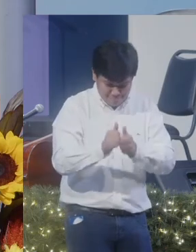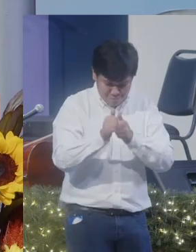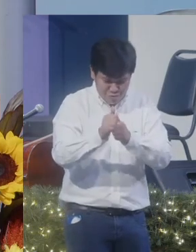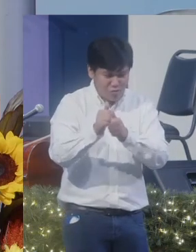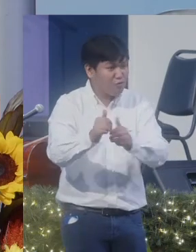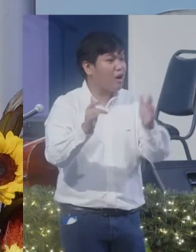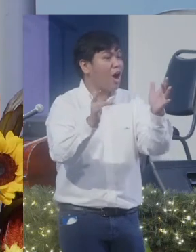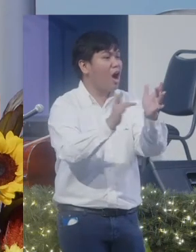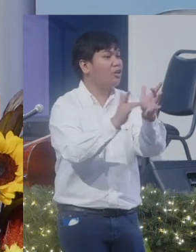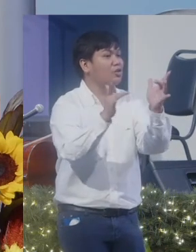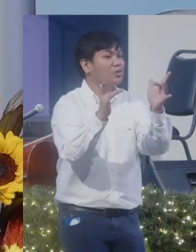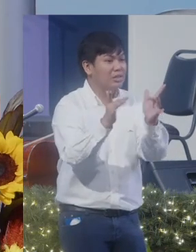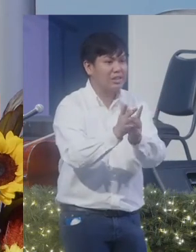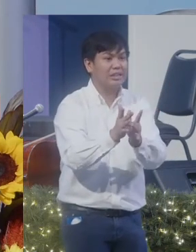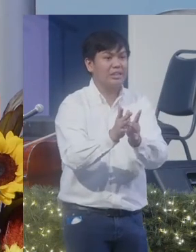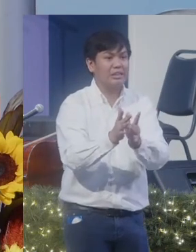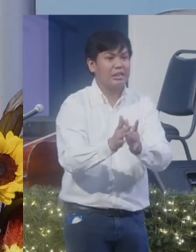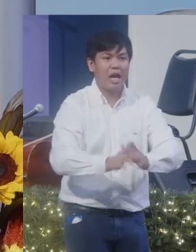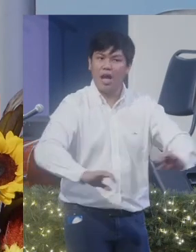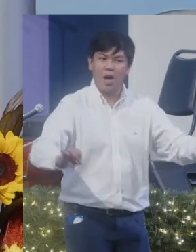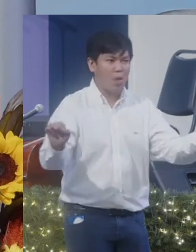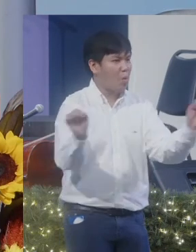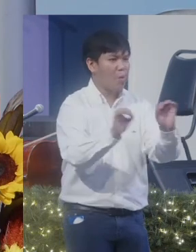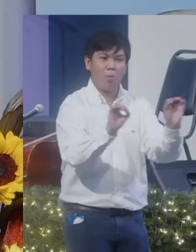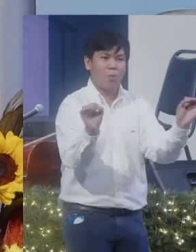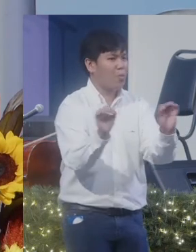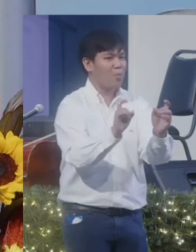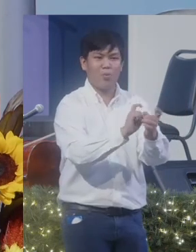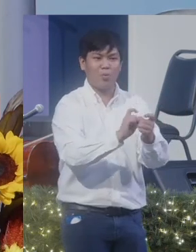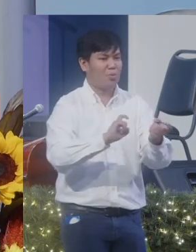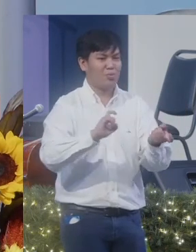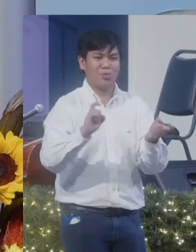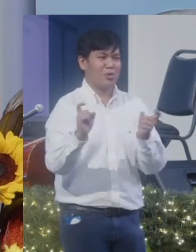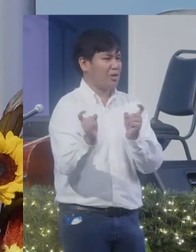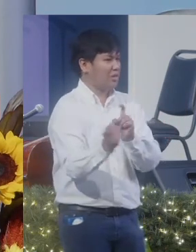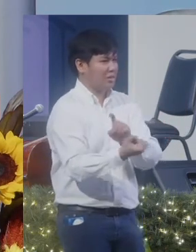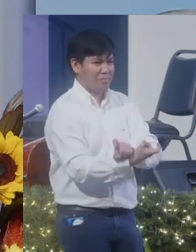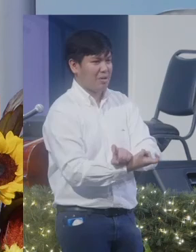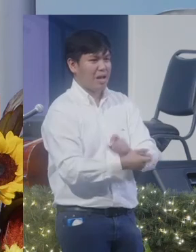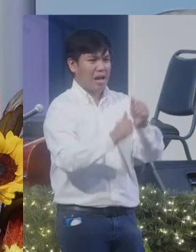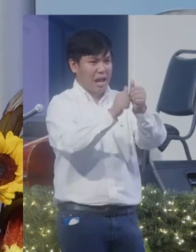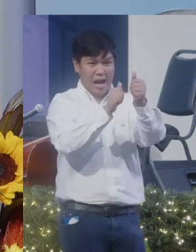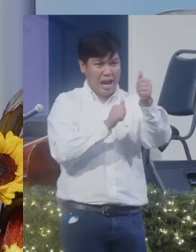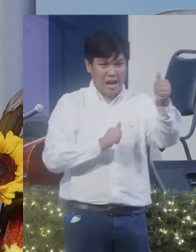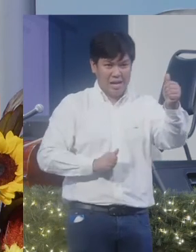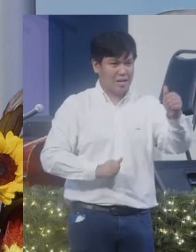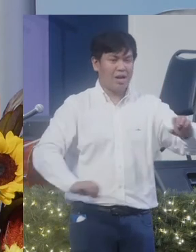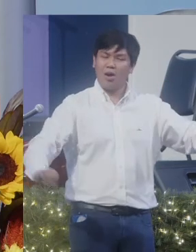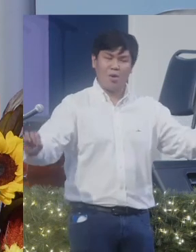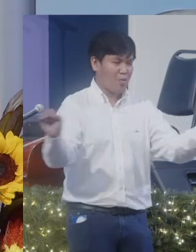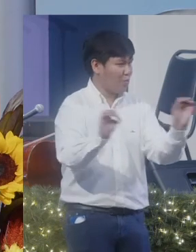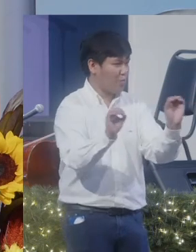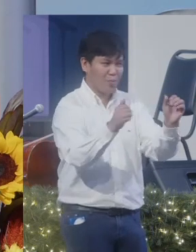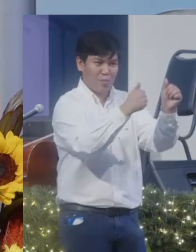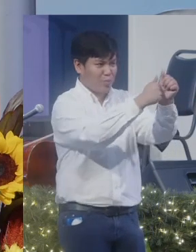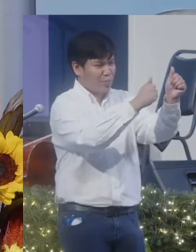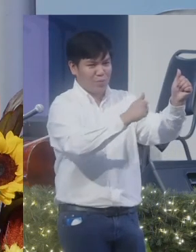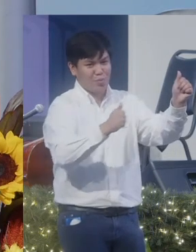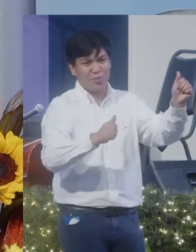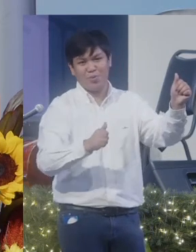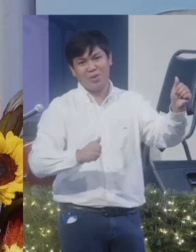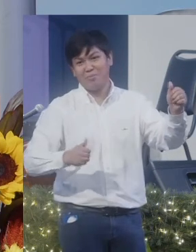decided to follow Jesus. No turning back.